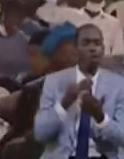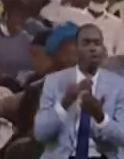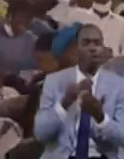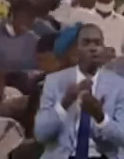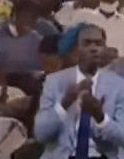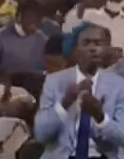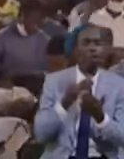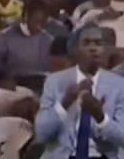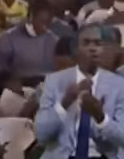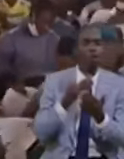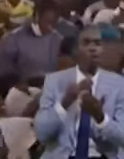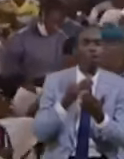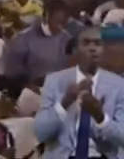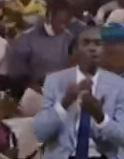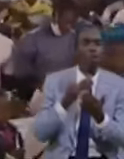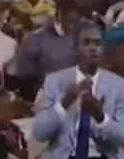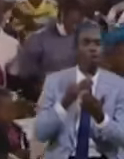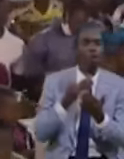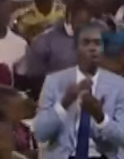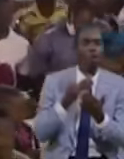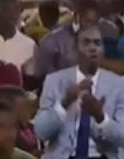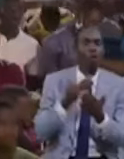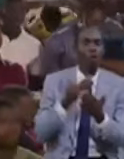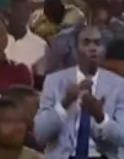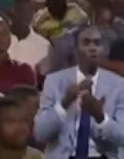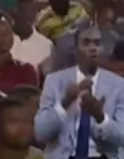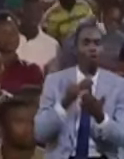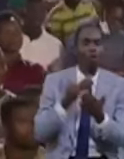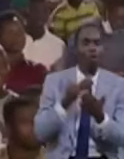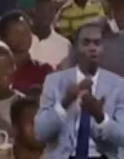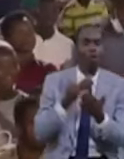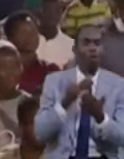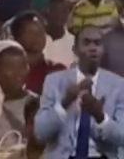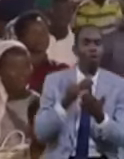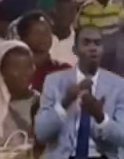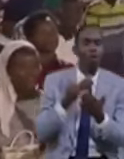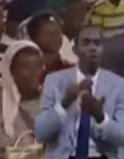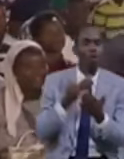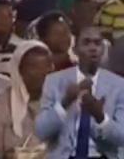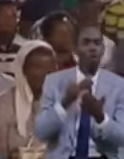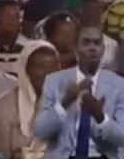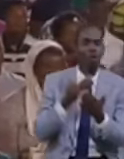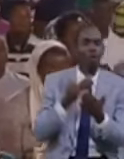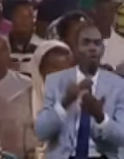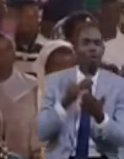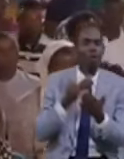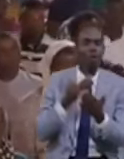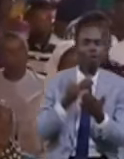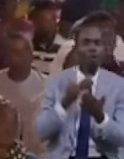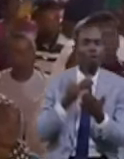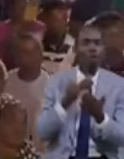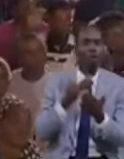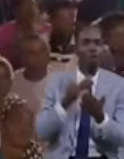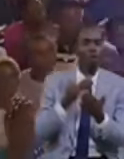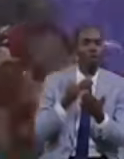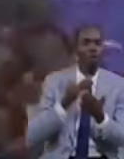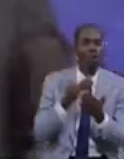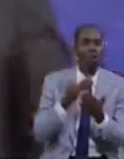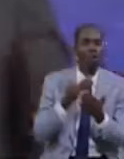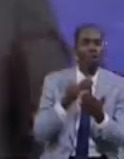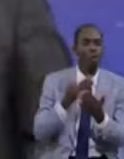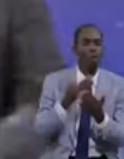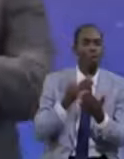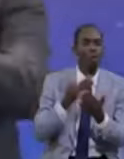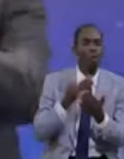sur lequel tu es soucieux là-bas il fera tout ta merveille sur ton progrès dans la